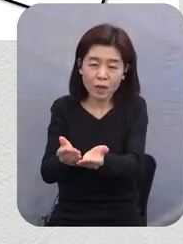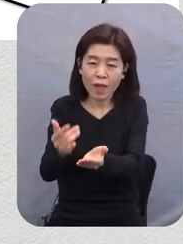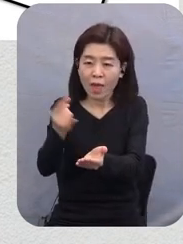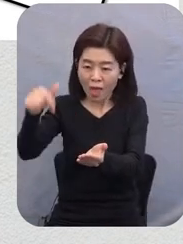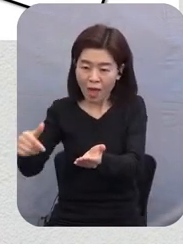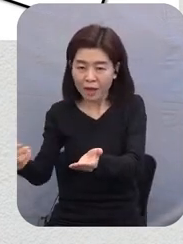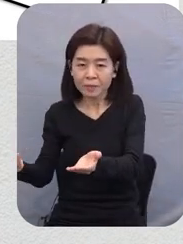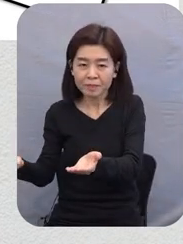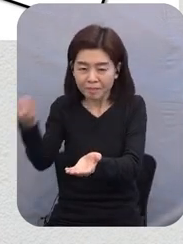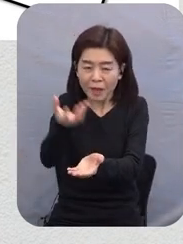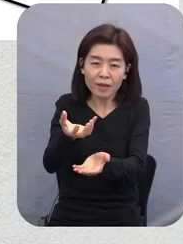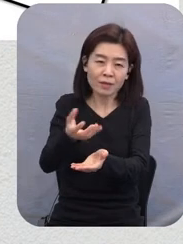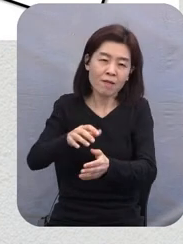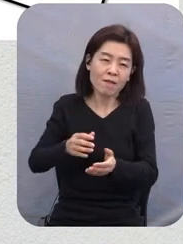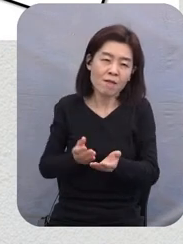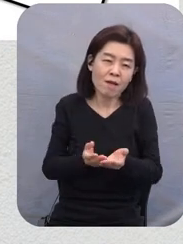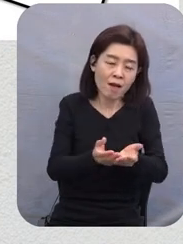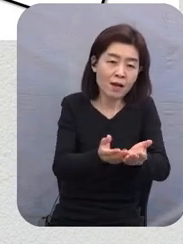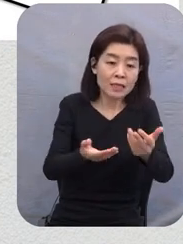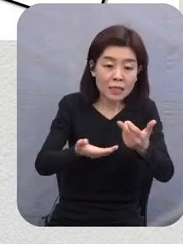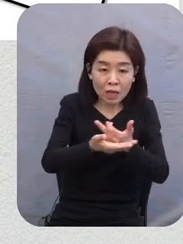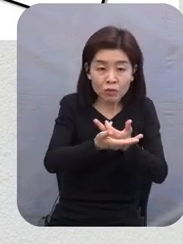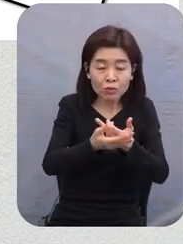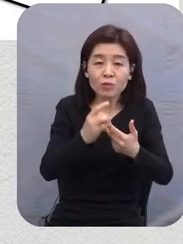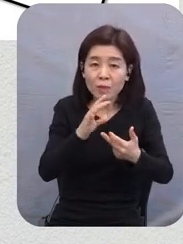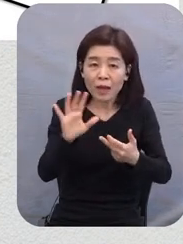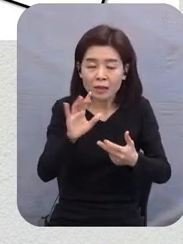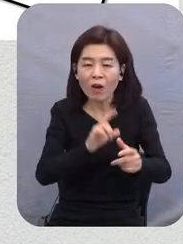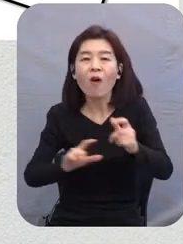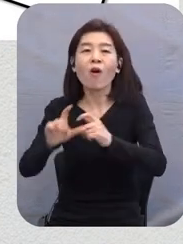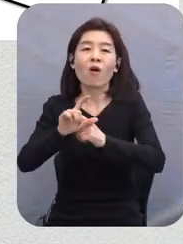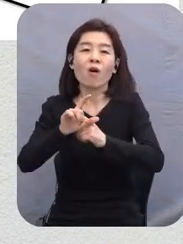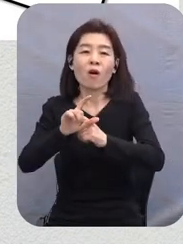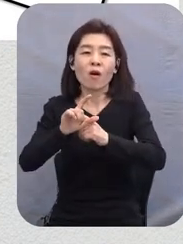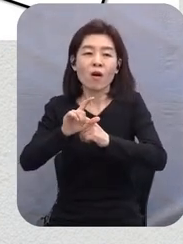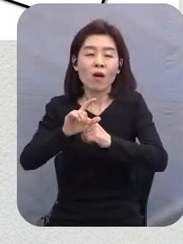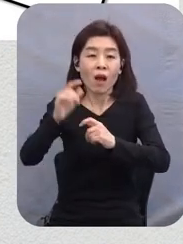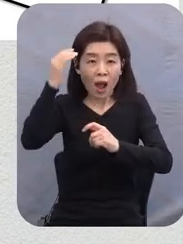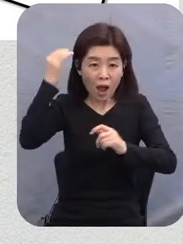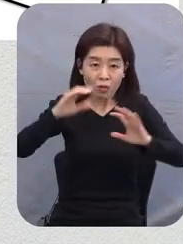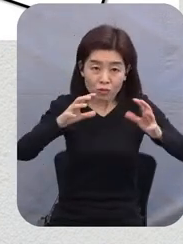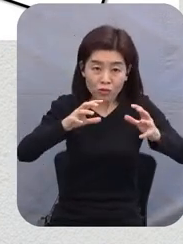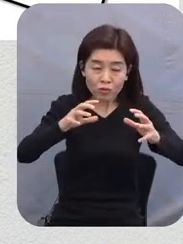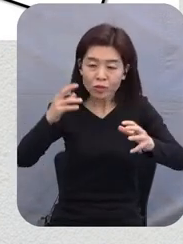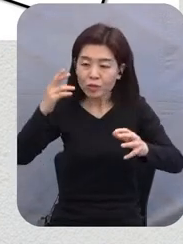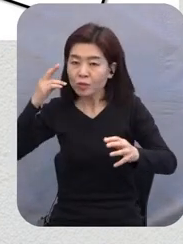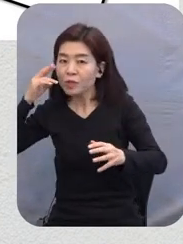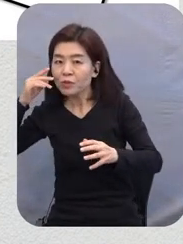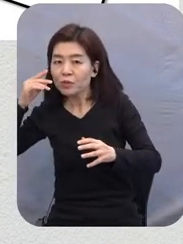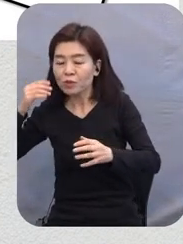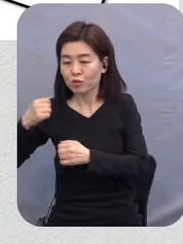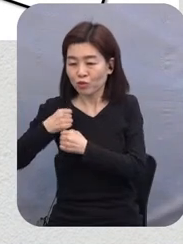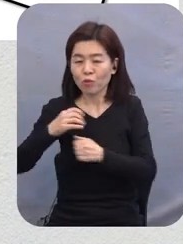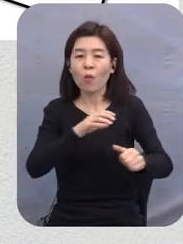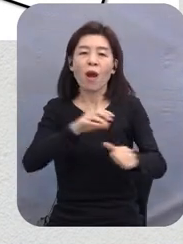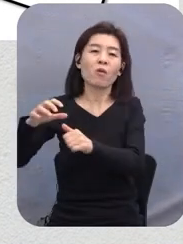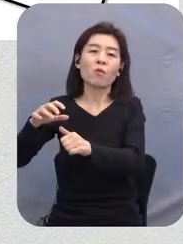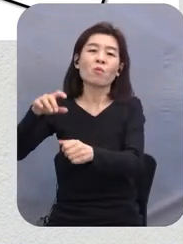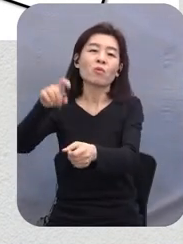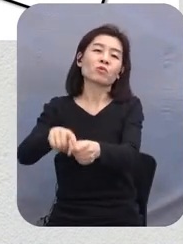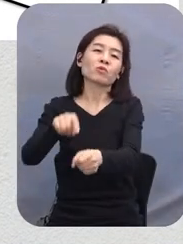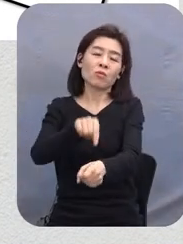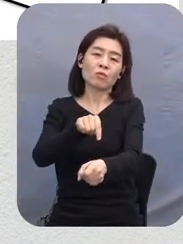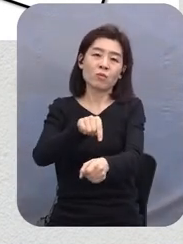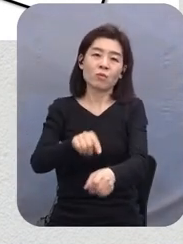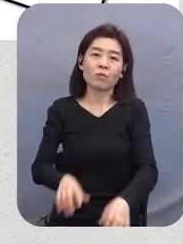제주도가 아니라 이 나라 전체가 미국의 기지국가가 되는 겁니다. 그러면 어떻게 되는가?